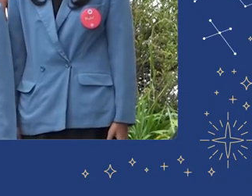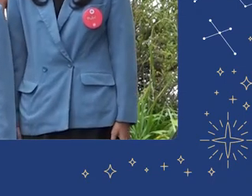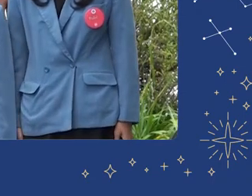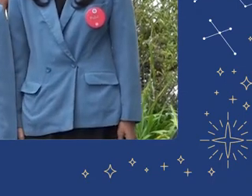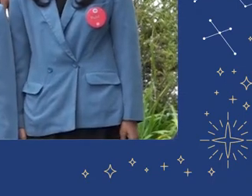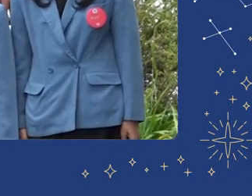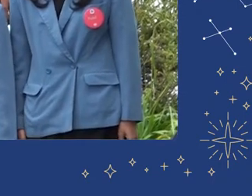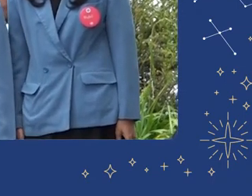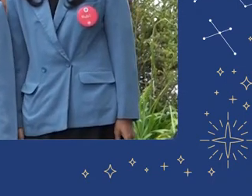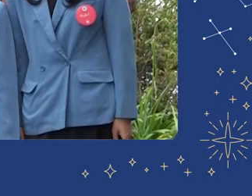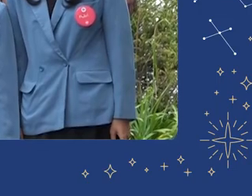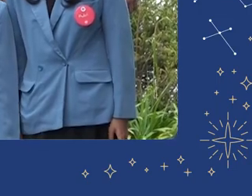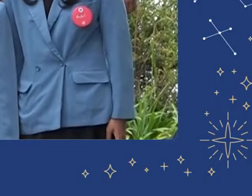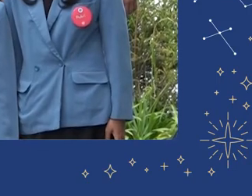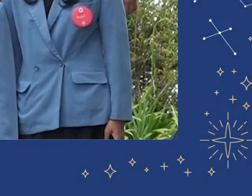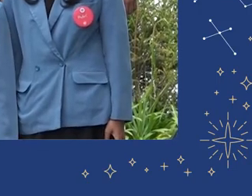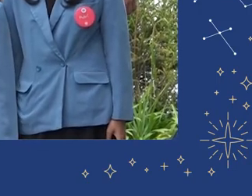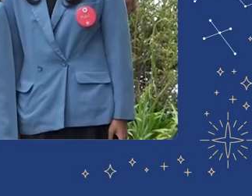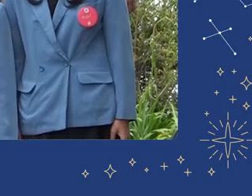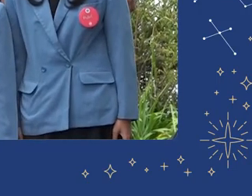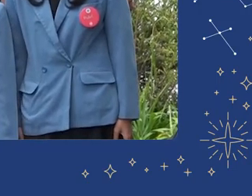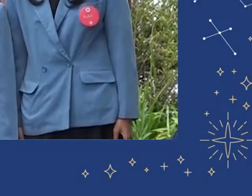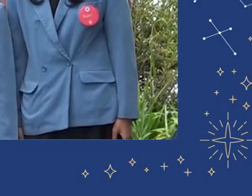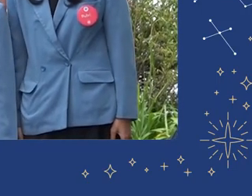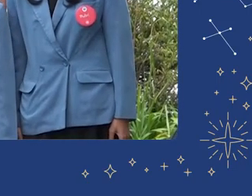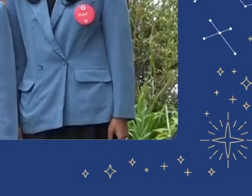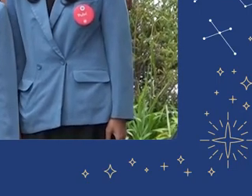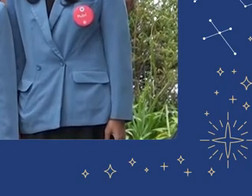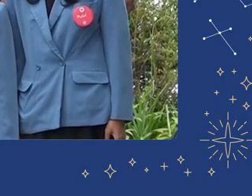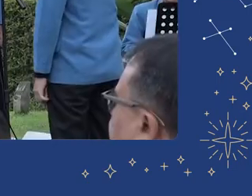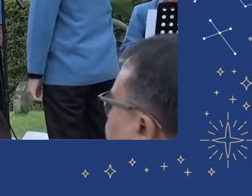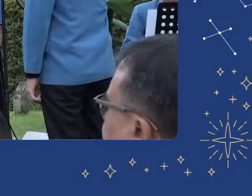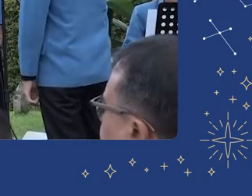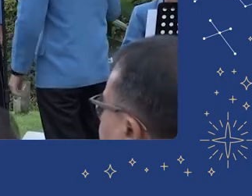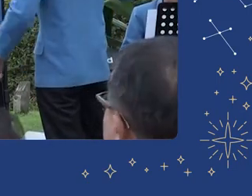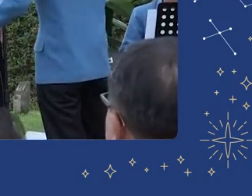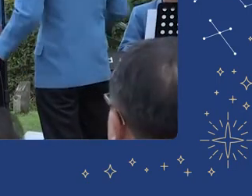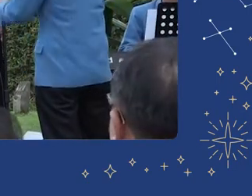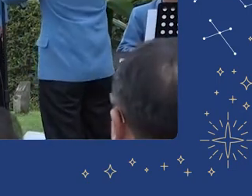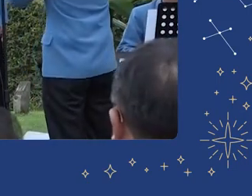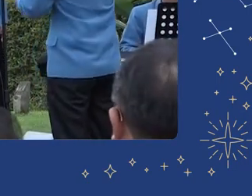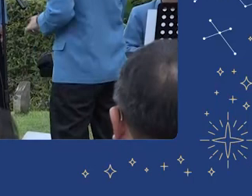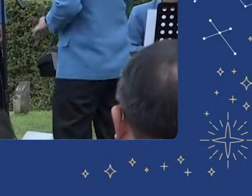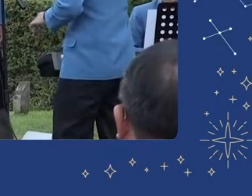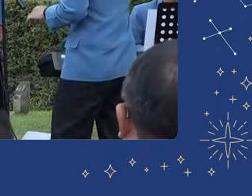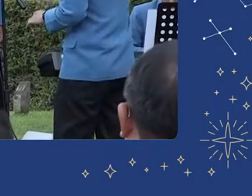bersamanya Nikmati dan lukiskan memori kita bahagia